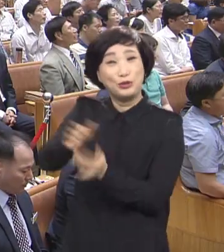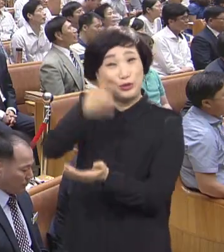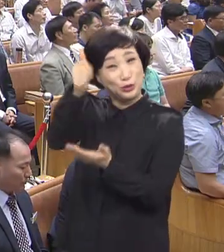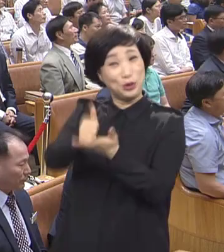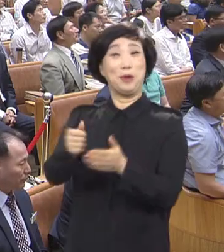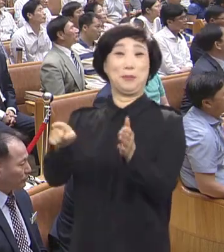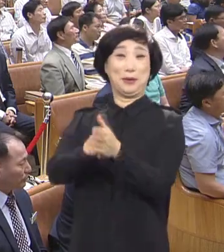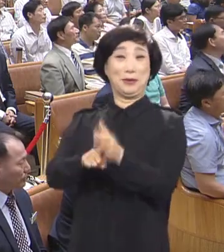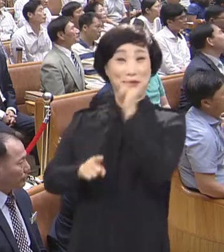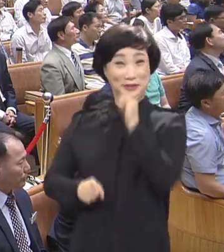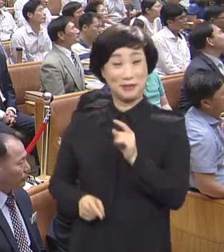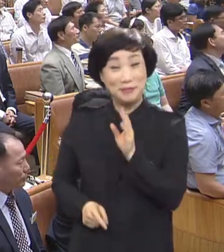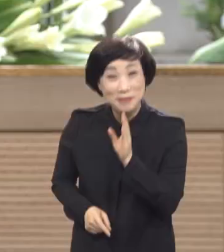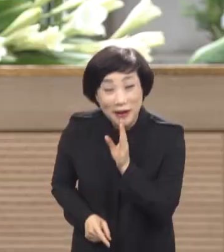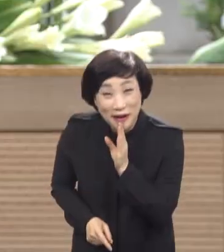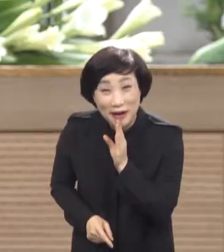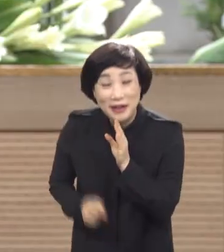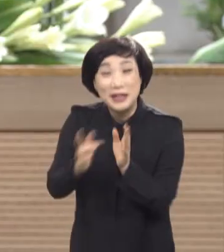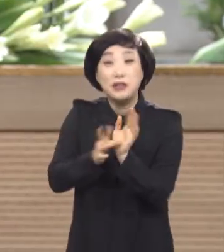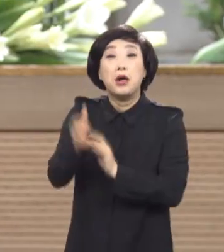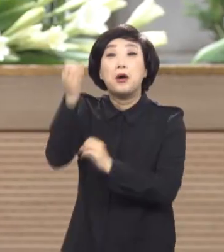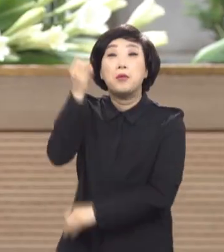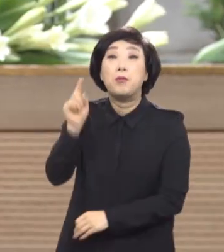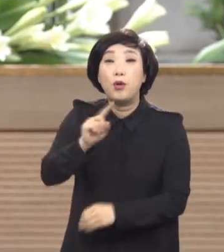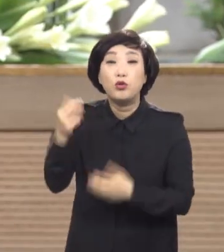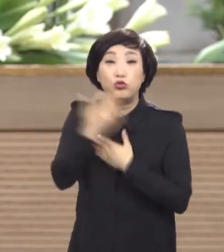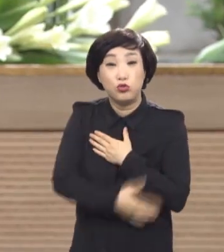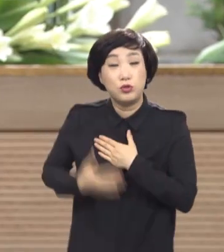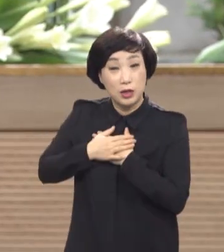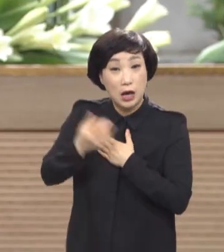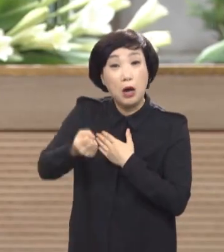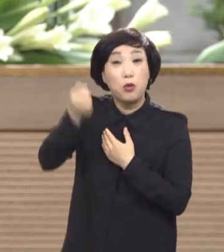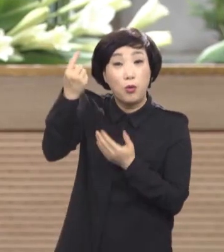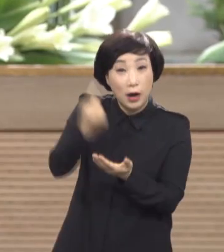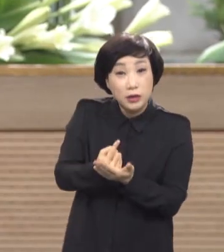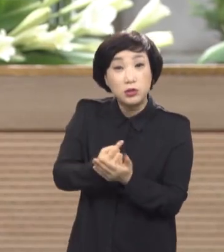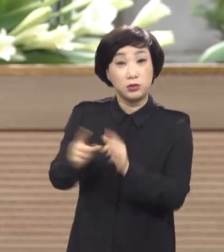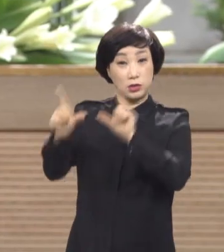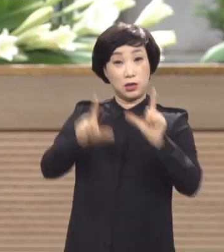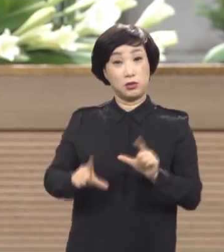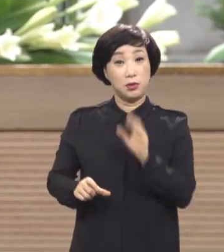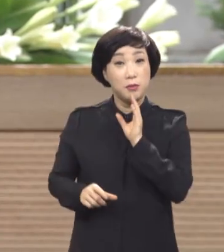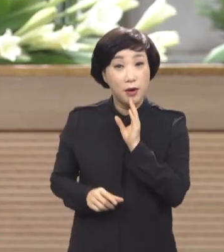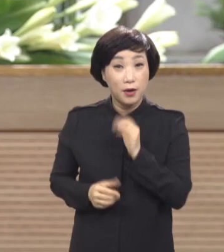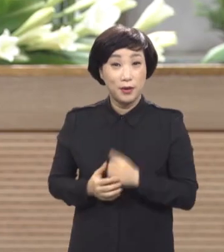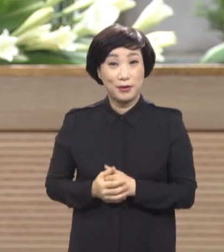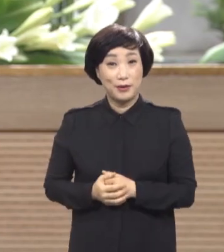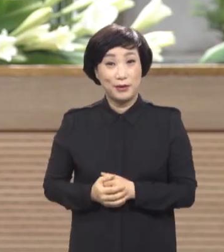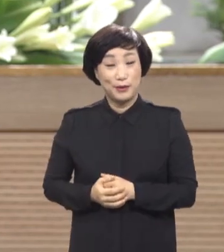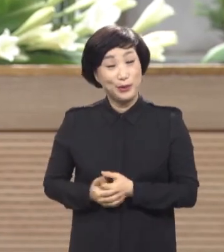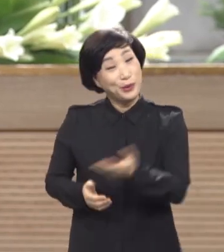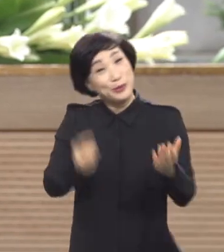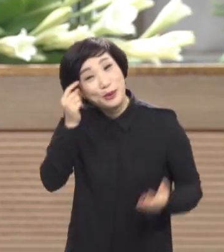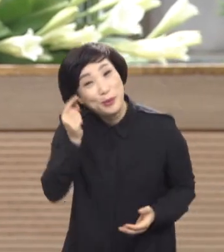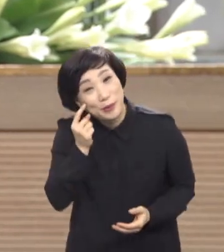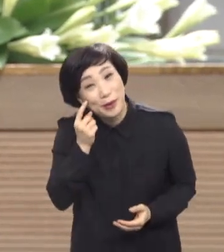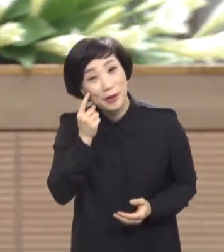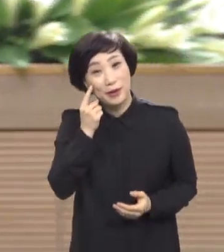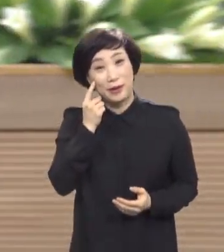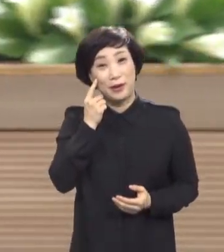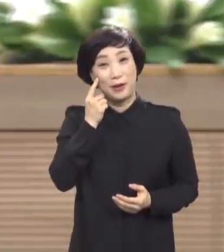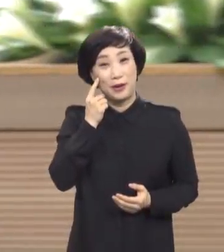그분의 본질은 육체를 잃고 사신 것이라 이 말입니다 생각해 보세요